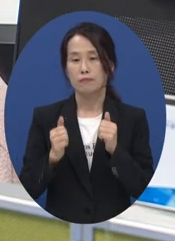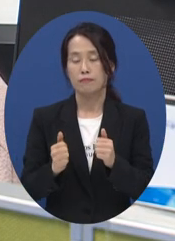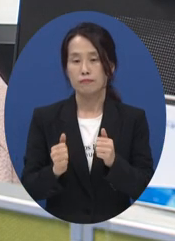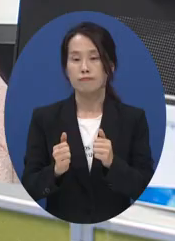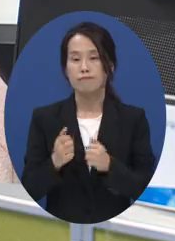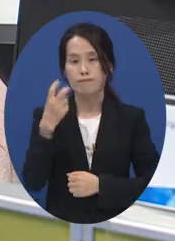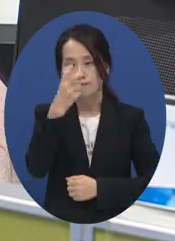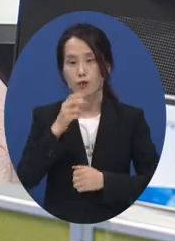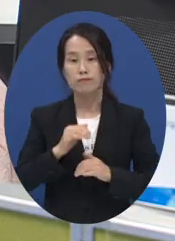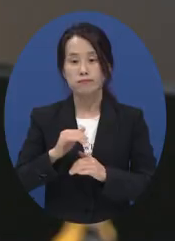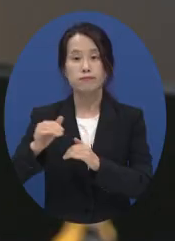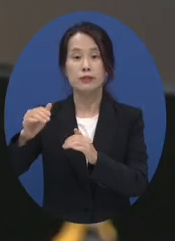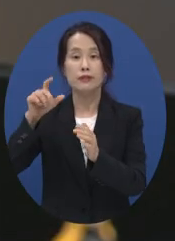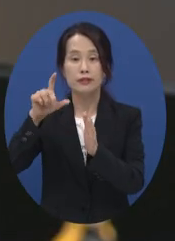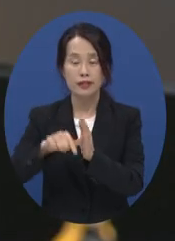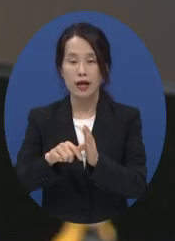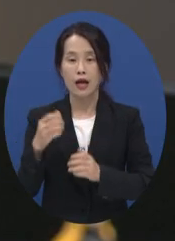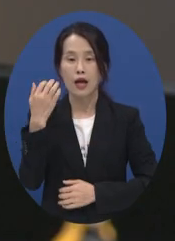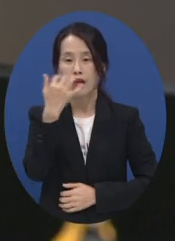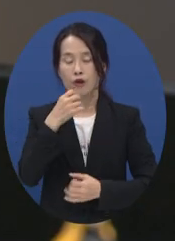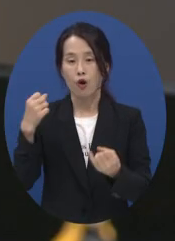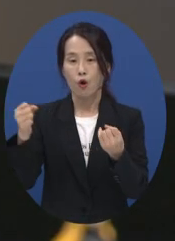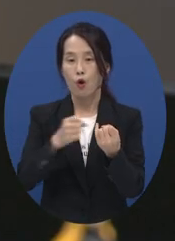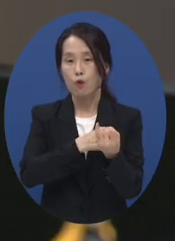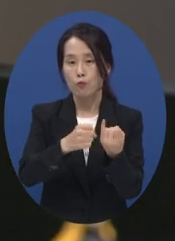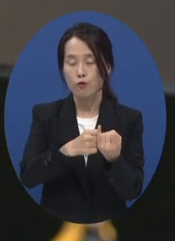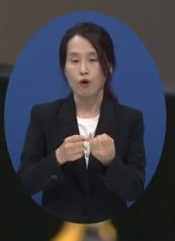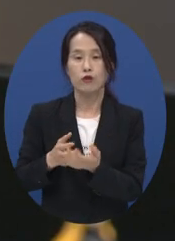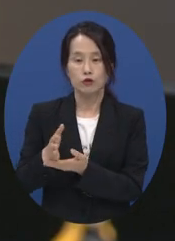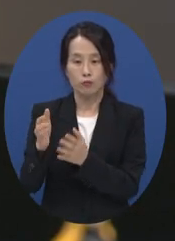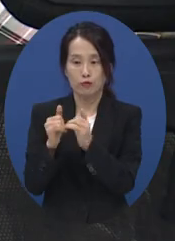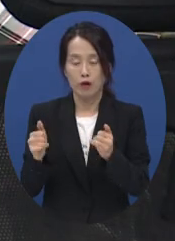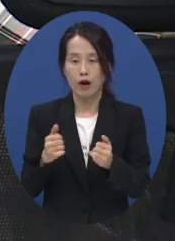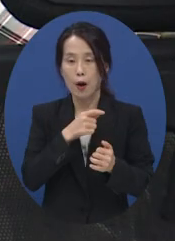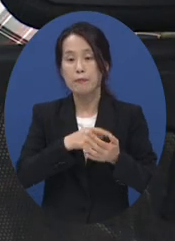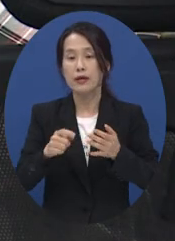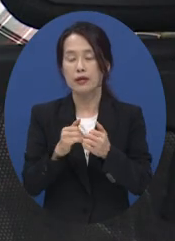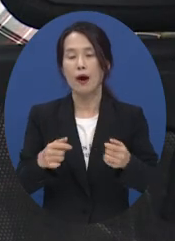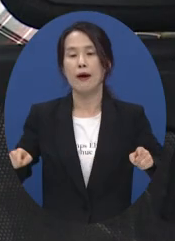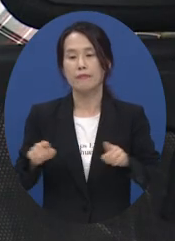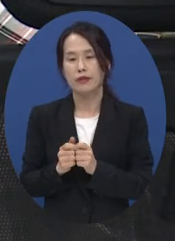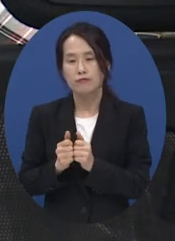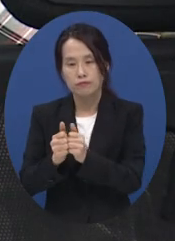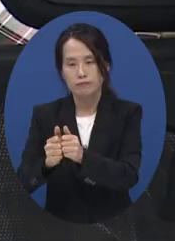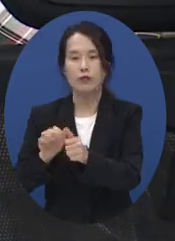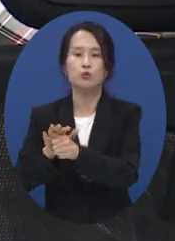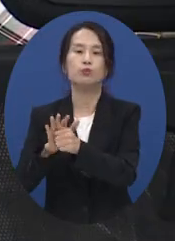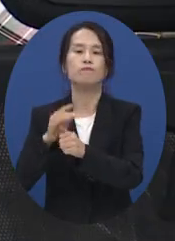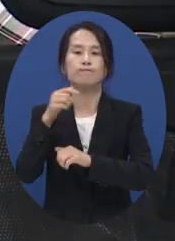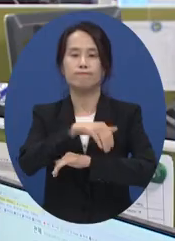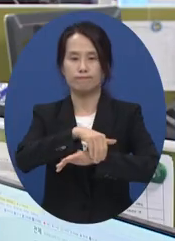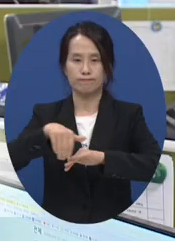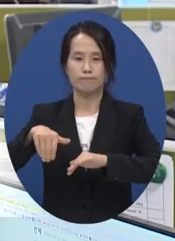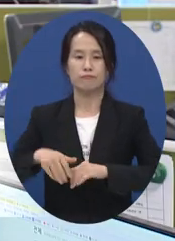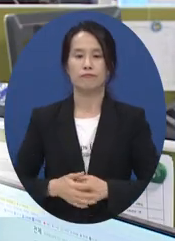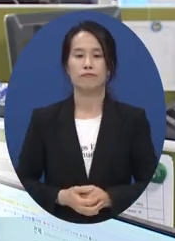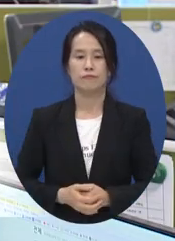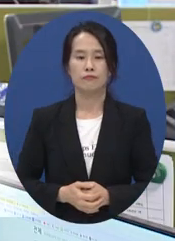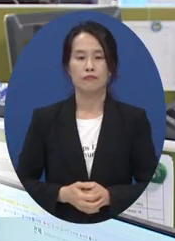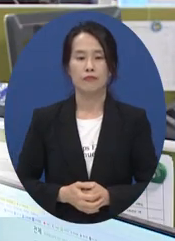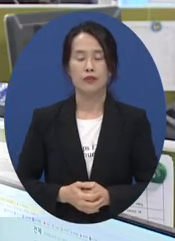수사가 진행되는 경우 성폭력 전문가가 피해자와 동행해 신속하게 도움을 줄 방침입니다. 주요